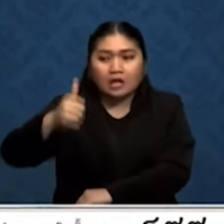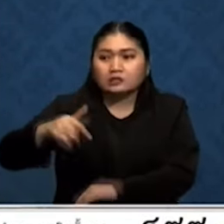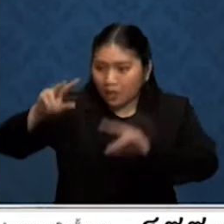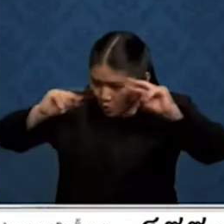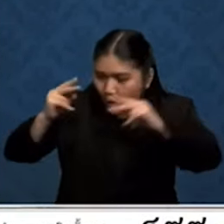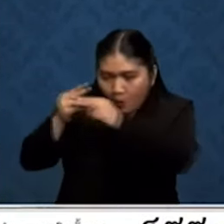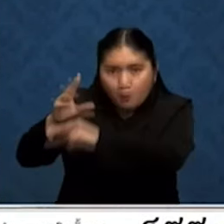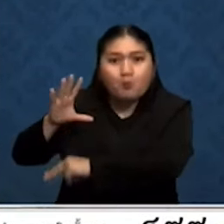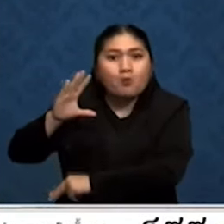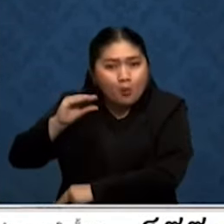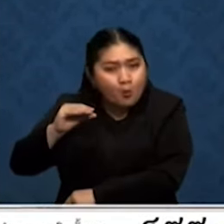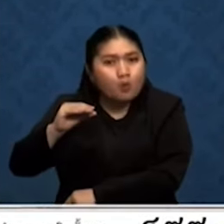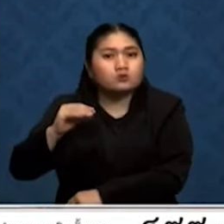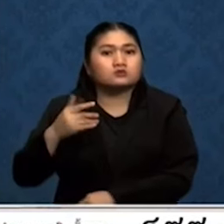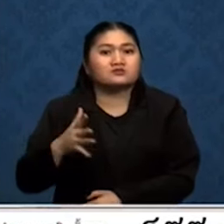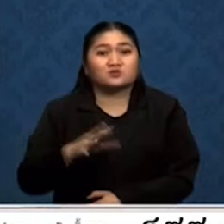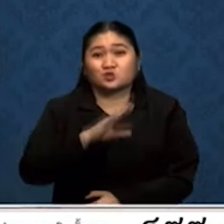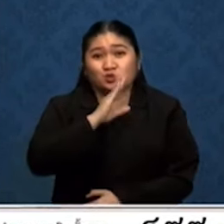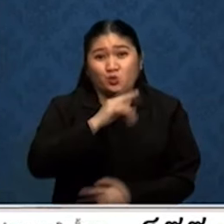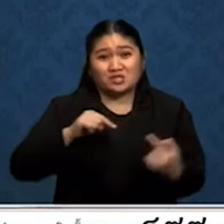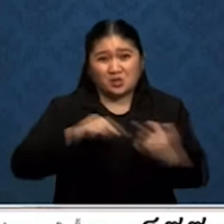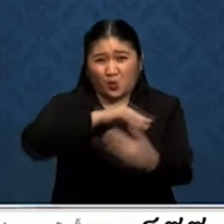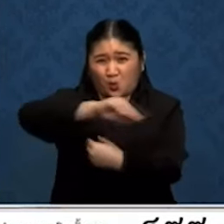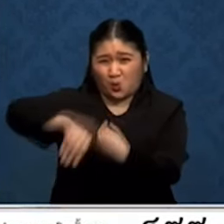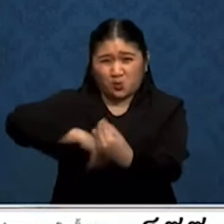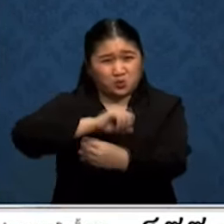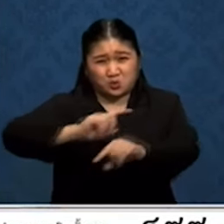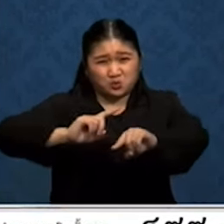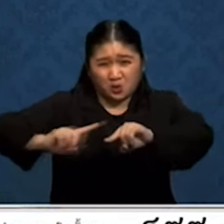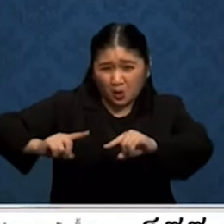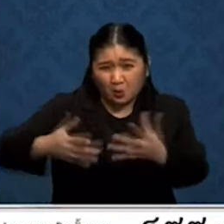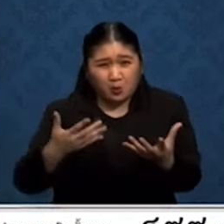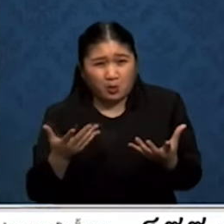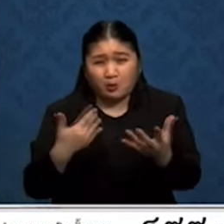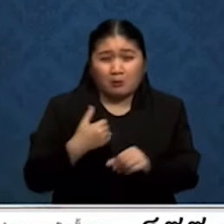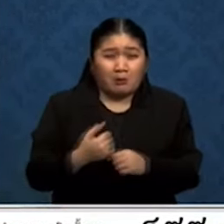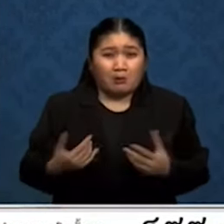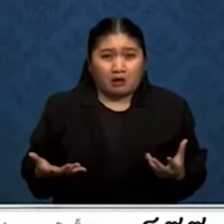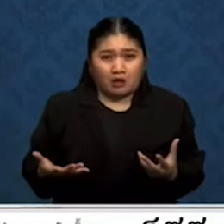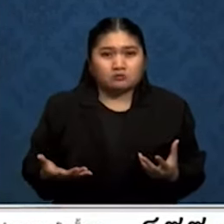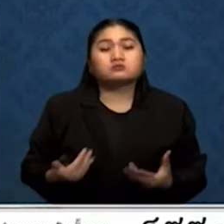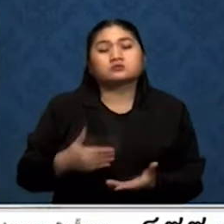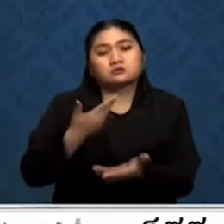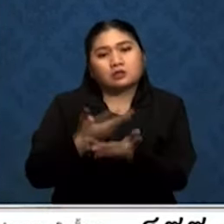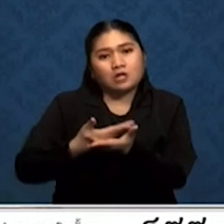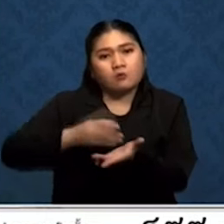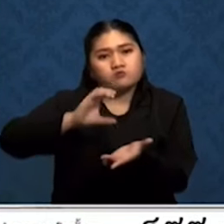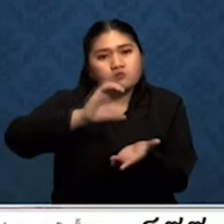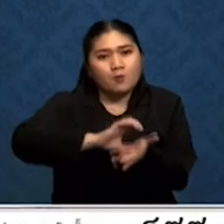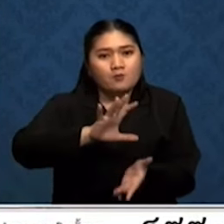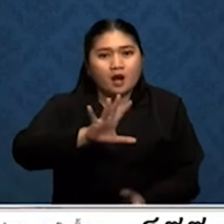และจะทำให้เกิดพายุกหมุนทางเศรษฐกิจครั้งใหญ่เพราะมันจะเอาเงิน 5 แสนล้าน